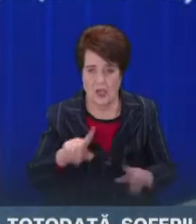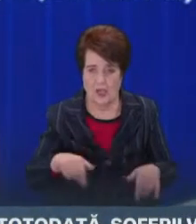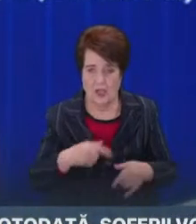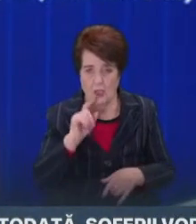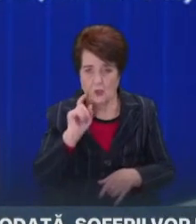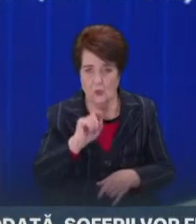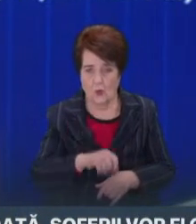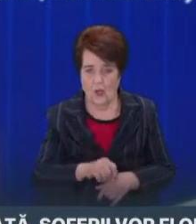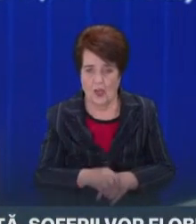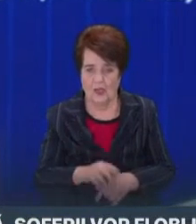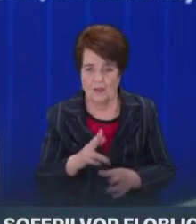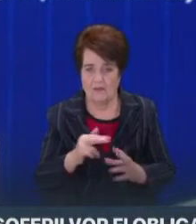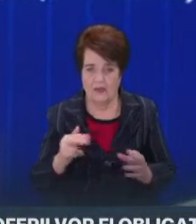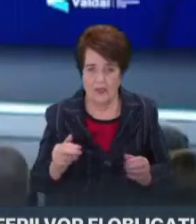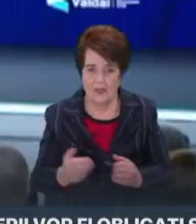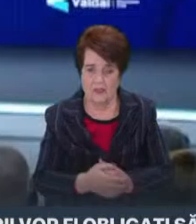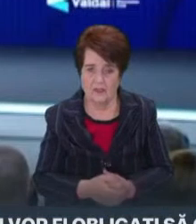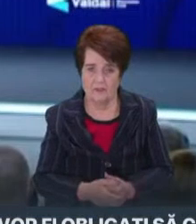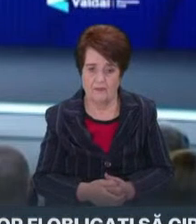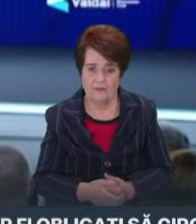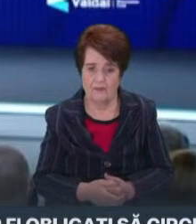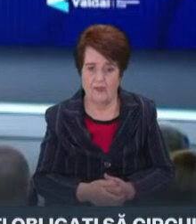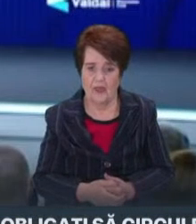în beneficiul Federației Ruse.